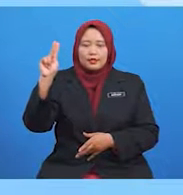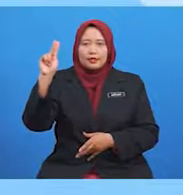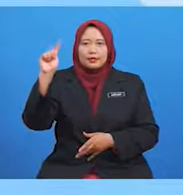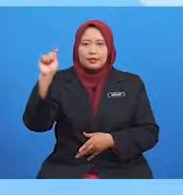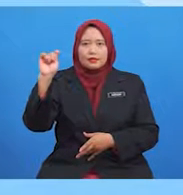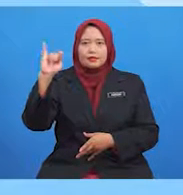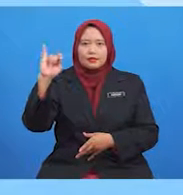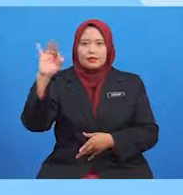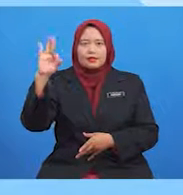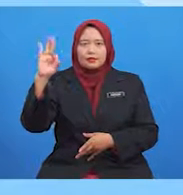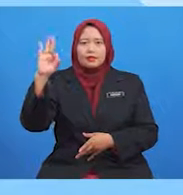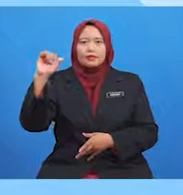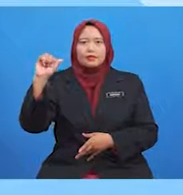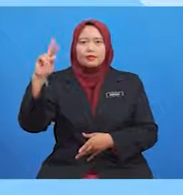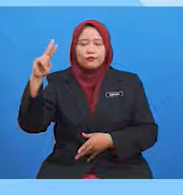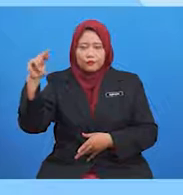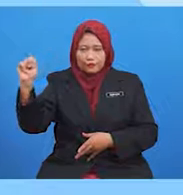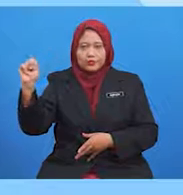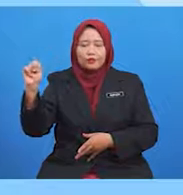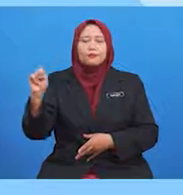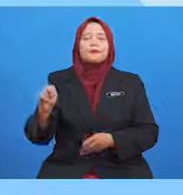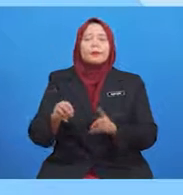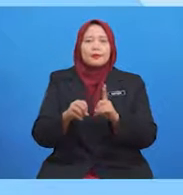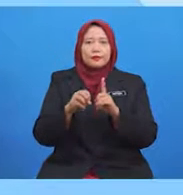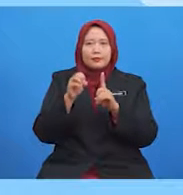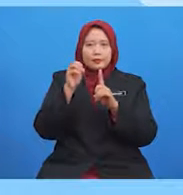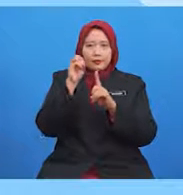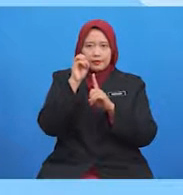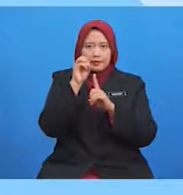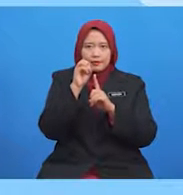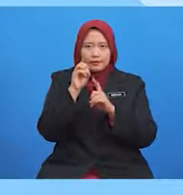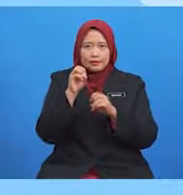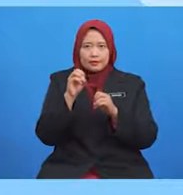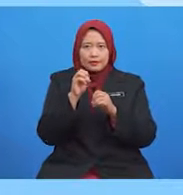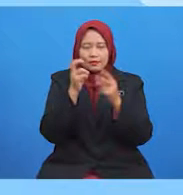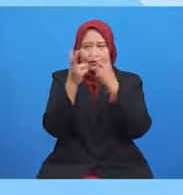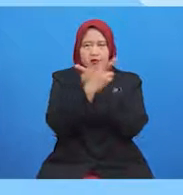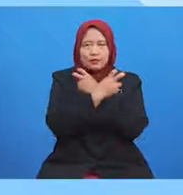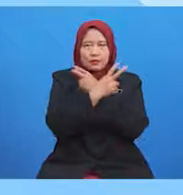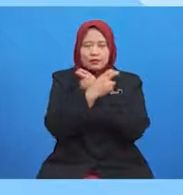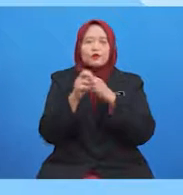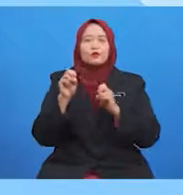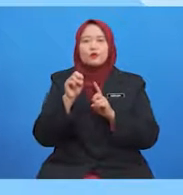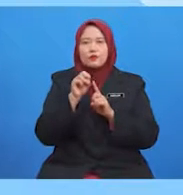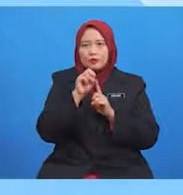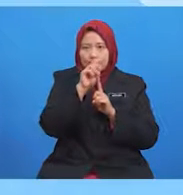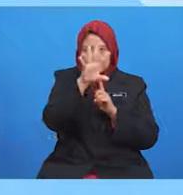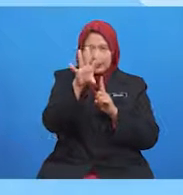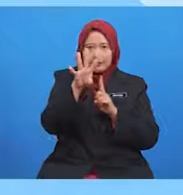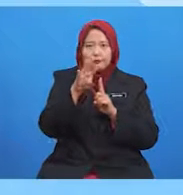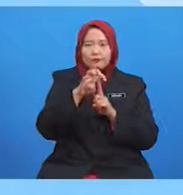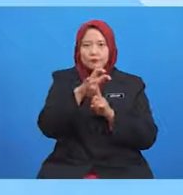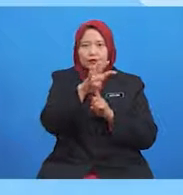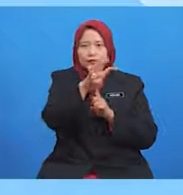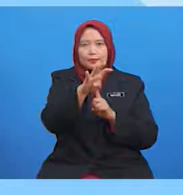8.1 sejarah penemuan keradioaktifan dan 8.2 atom dan